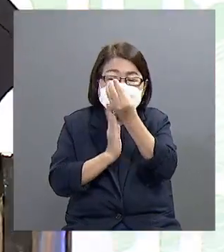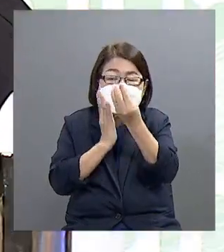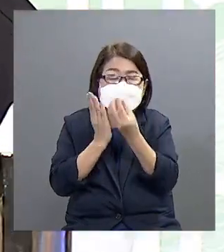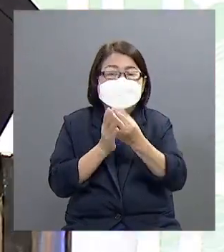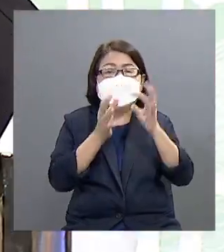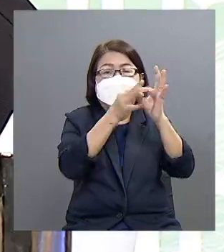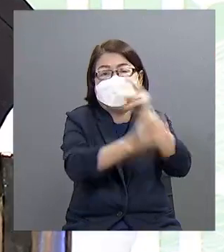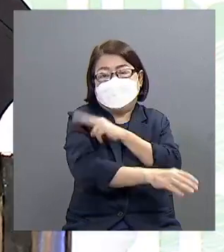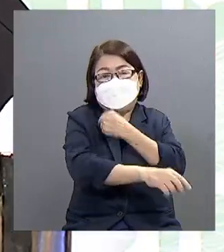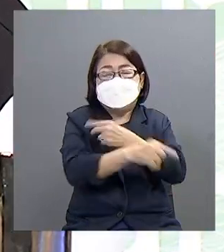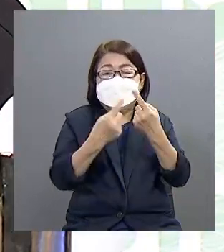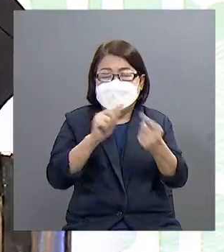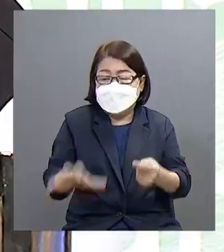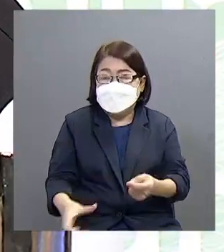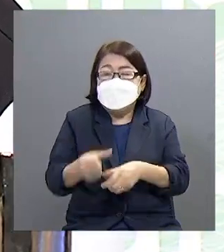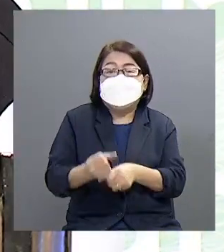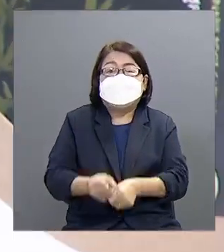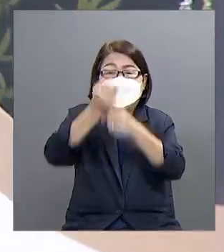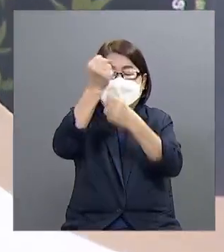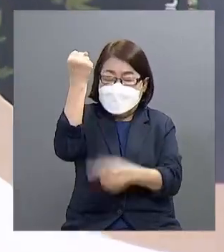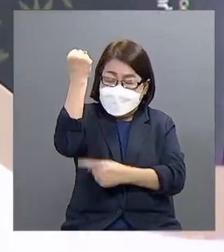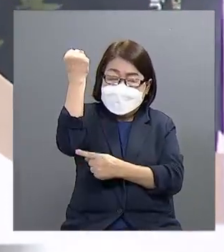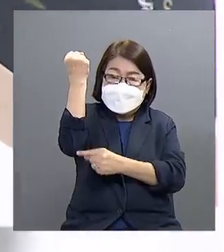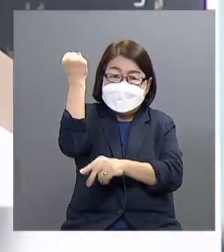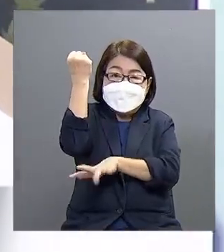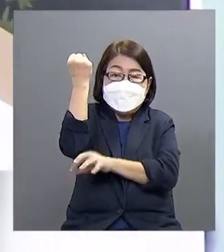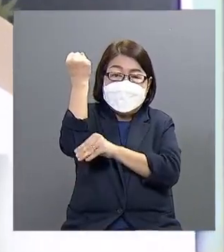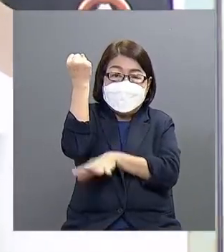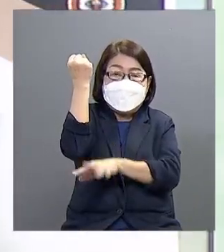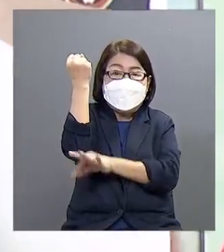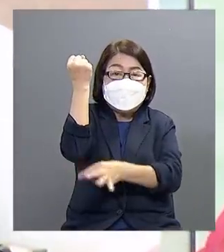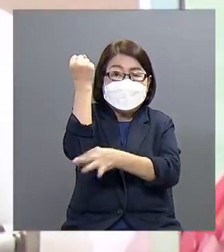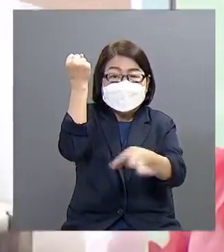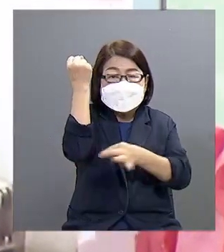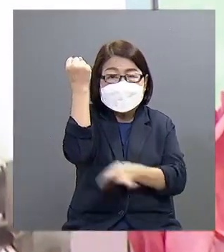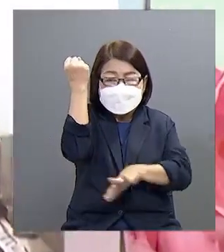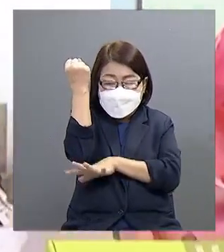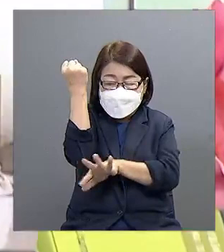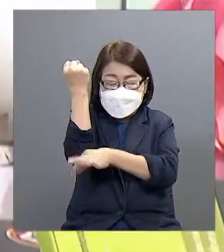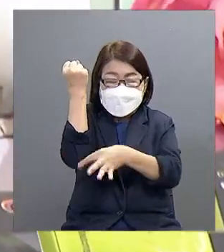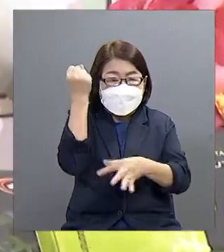ากนี่ครับเราตรวจพบว่ามันมีสารเฟดูรีนซึ่งเป็นสารที่ต่อต้านการอักเสบที่เป็น